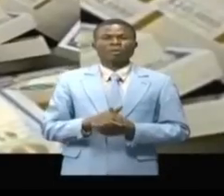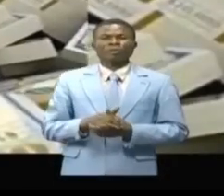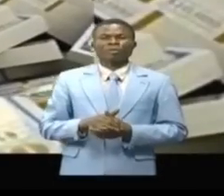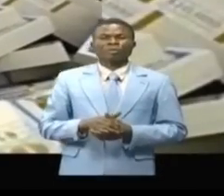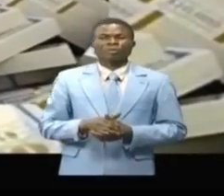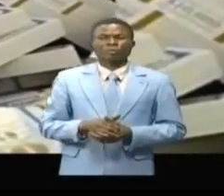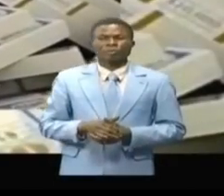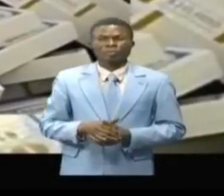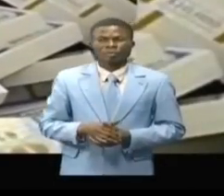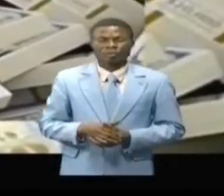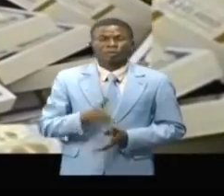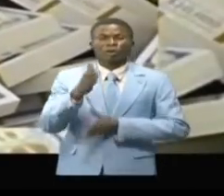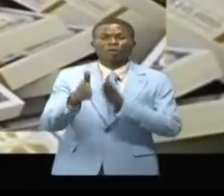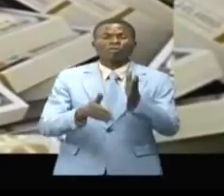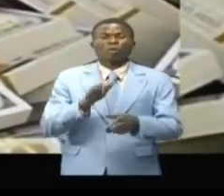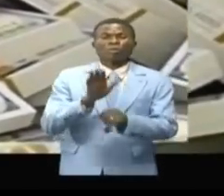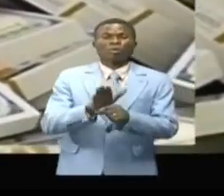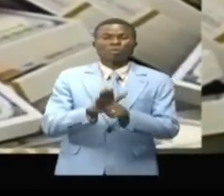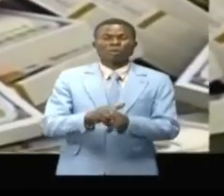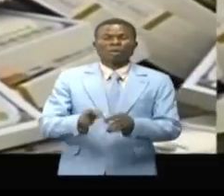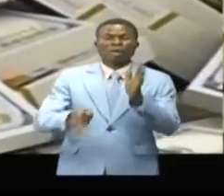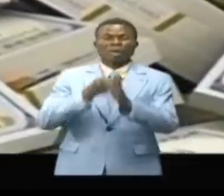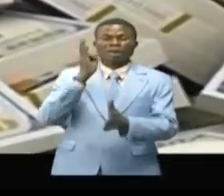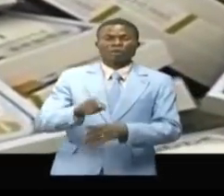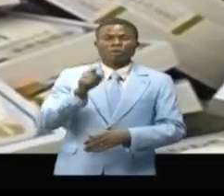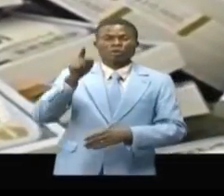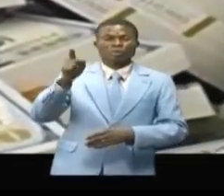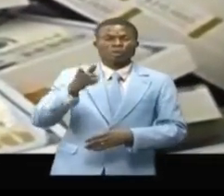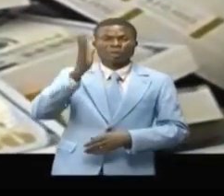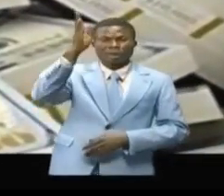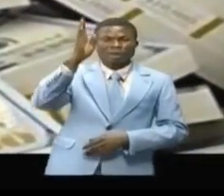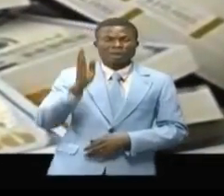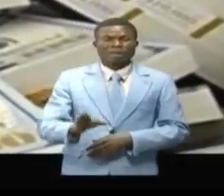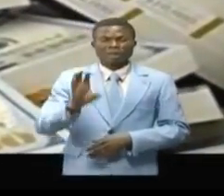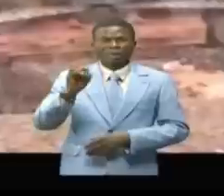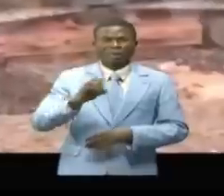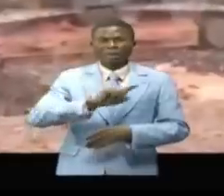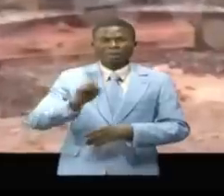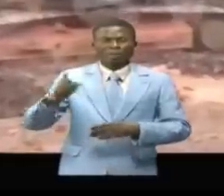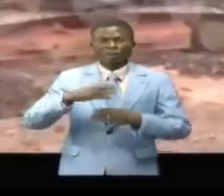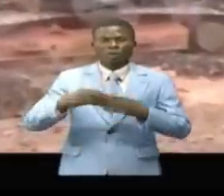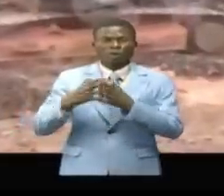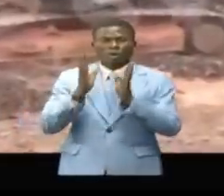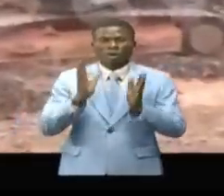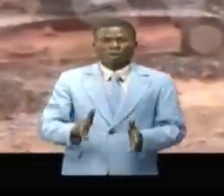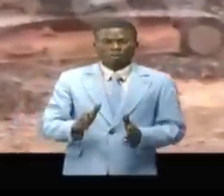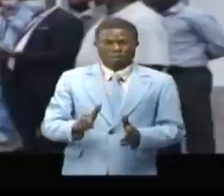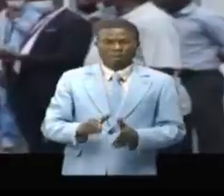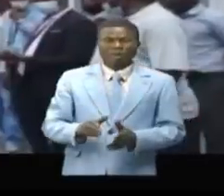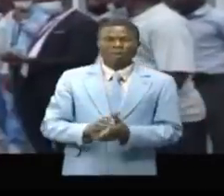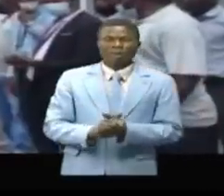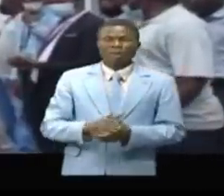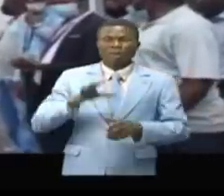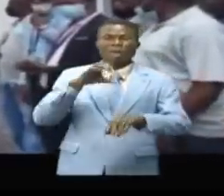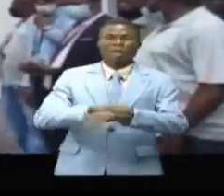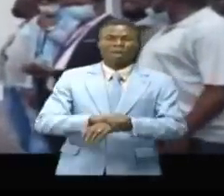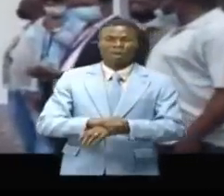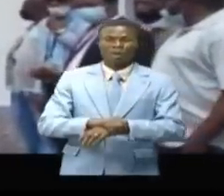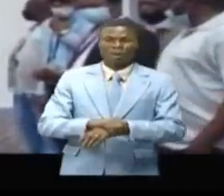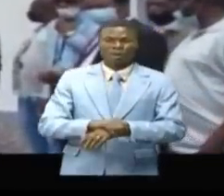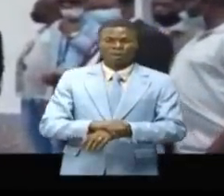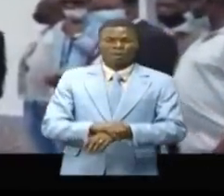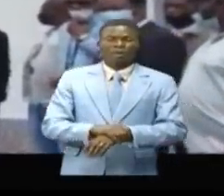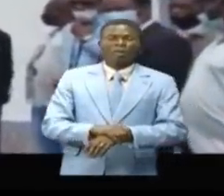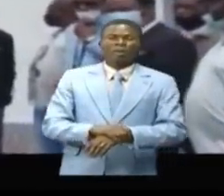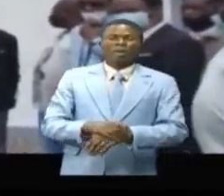Impliqué dans le détournement d'une somme de 14 450 000 dollars américains dans le secteur de l'huile viennent d'être arrêtés, a confirmé